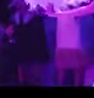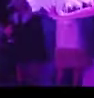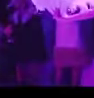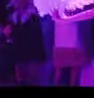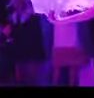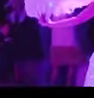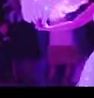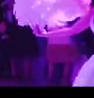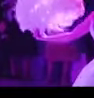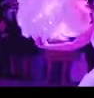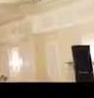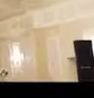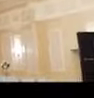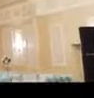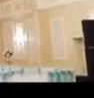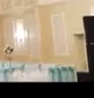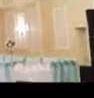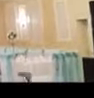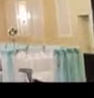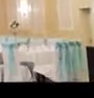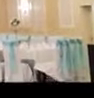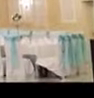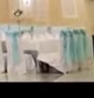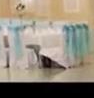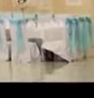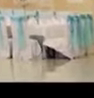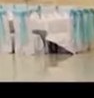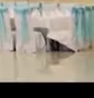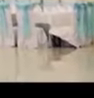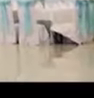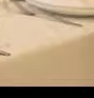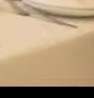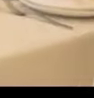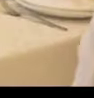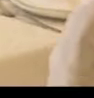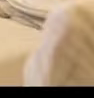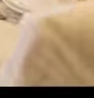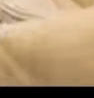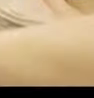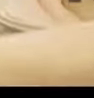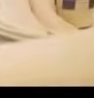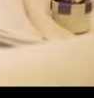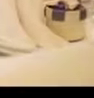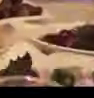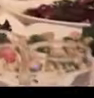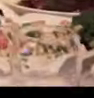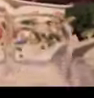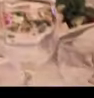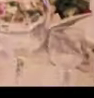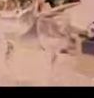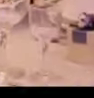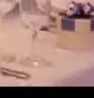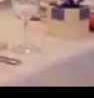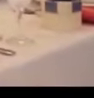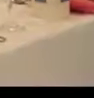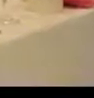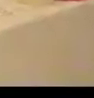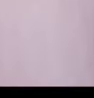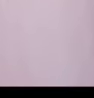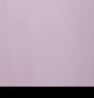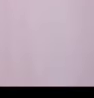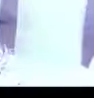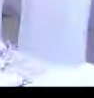қыз ұзатуға, мерей тойға және басқа да салтанатты іс-шараларға таптырмас орын. Сіздер үшін жаңартылған мәзір, үздік